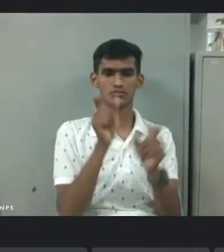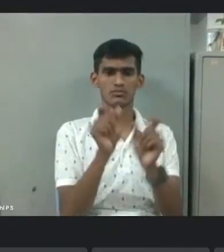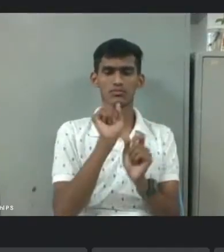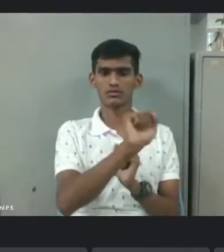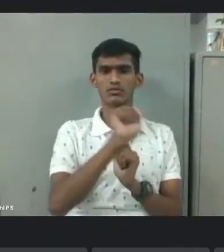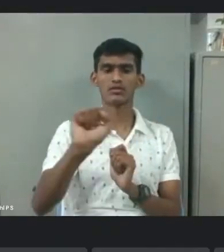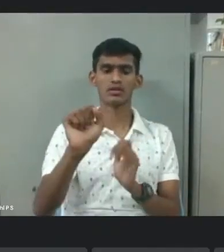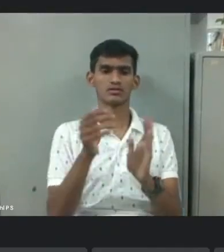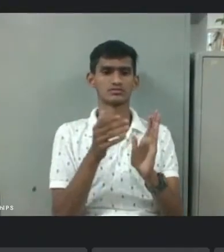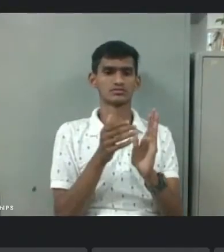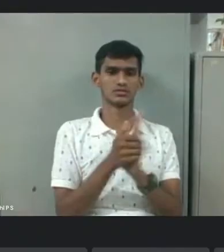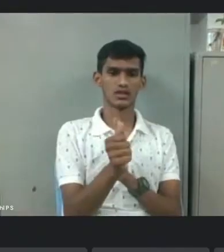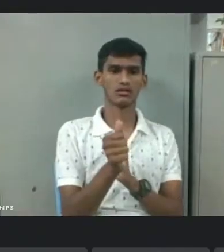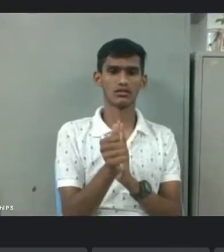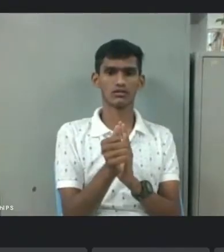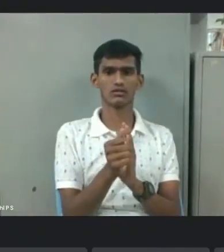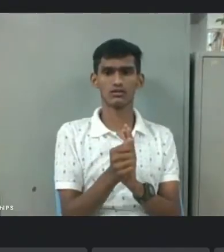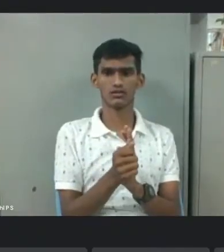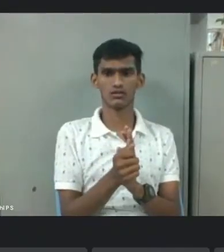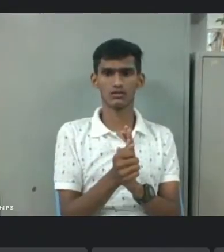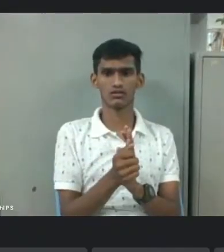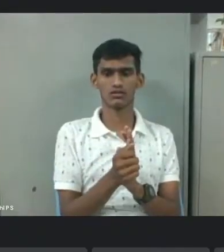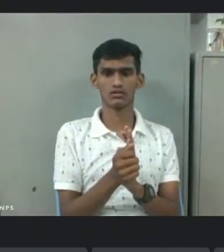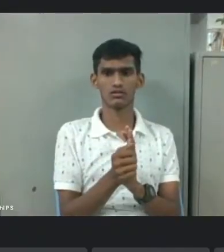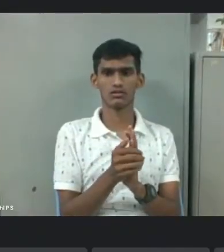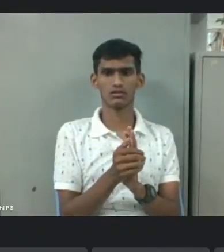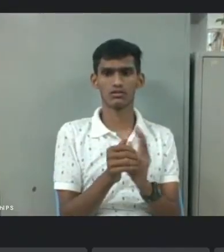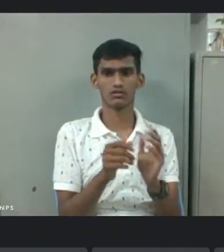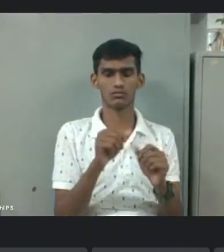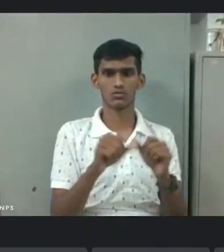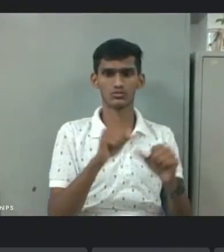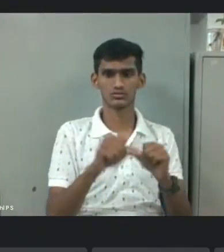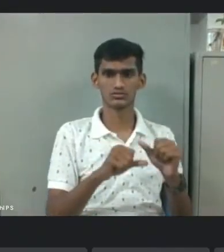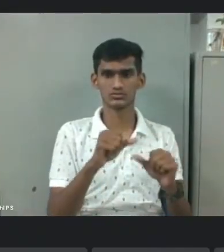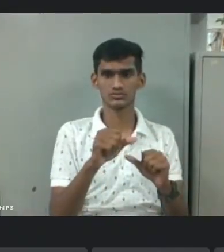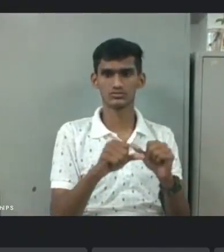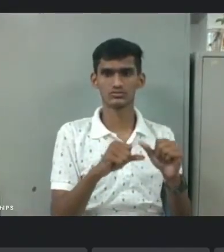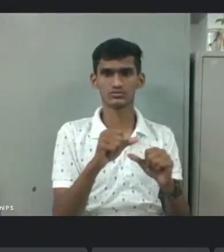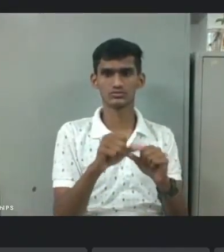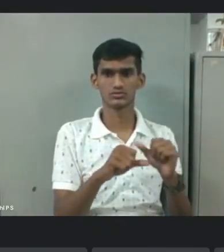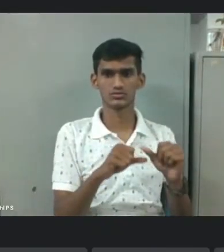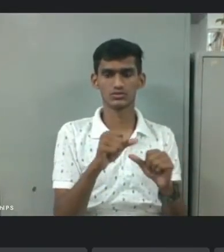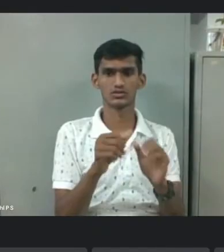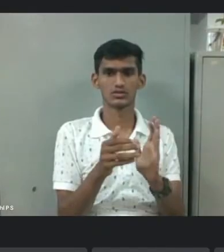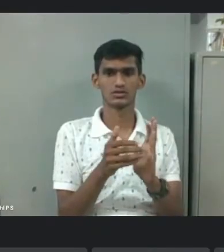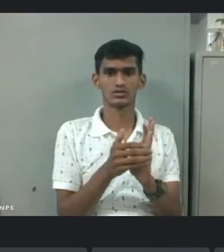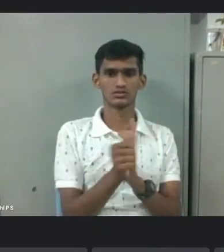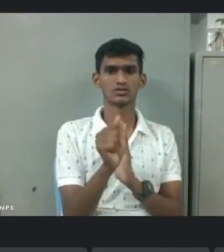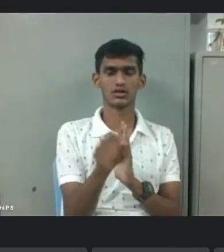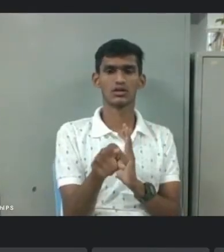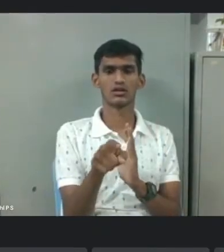അനുസൃതമായിട്ടുള്ള പ്രക്രിയകളാണ്. അപ്പൊ അത് ഏത് പ്രായത്തിലും ഏത് ഡയഗ്നോസിസിനും പോസിബിൾ ആണ്. അവരുടെ കഴിവുകളെ